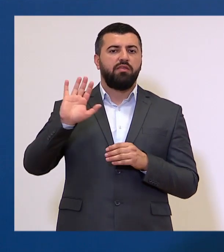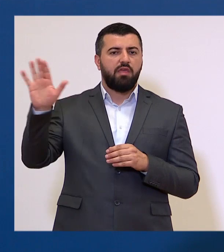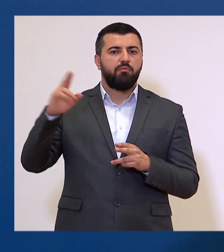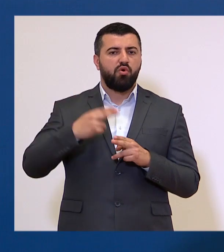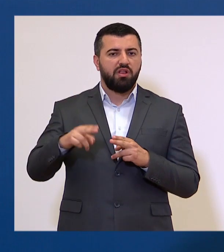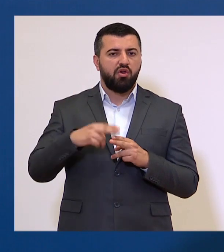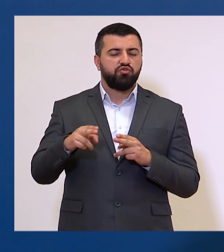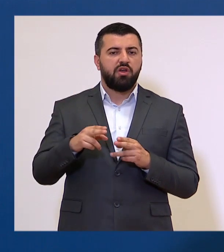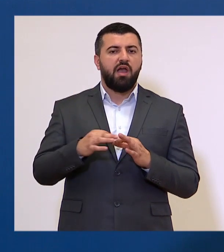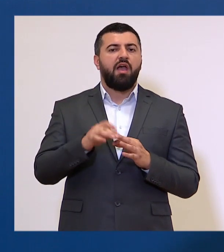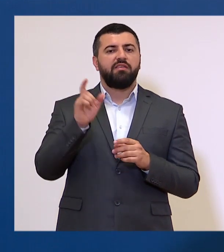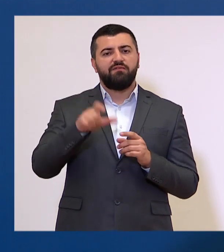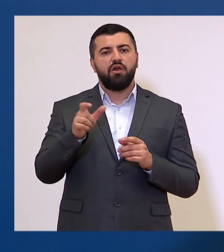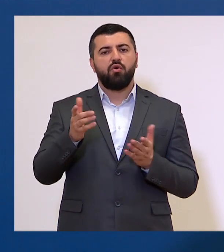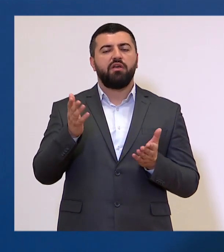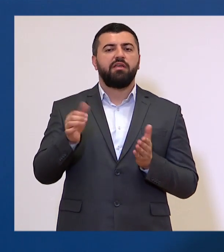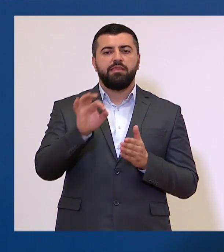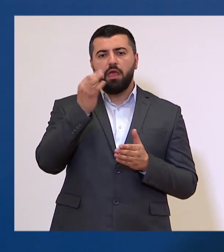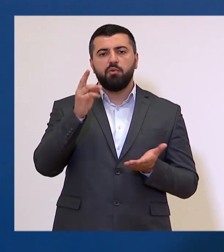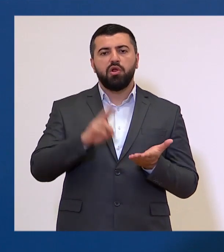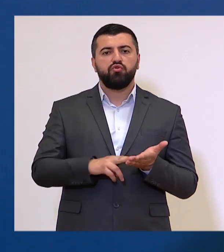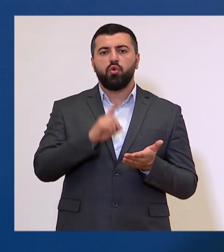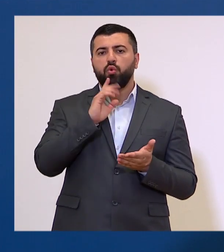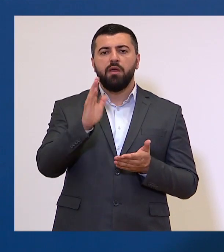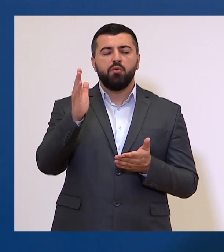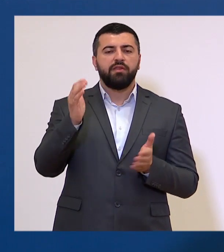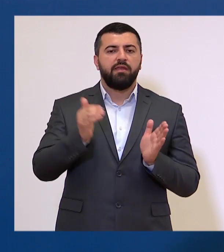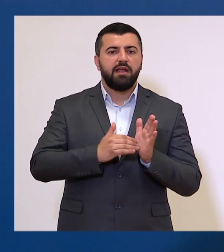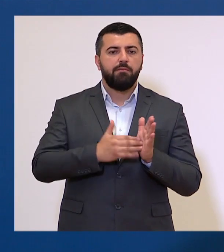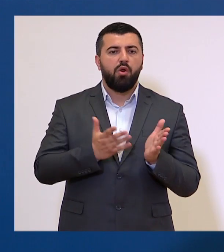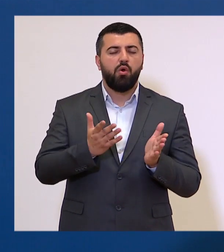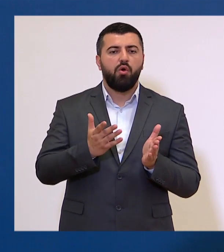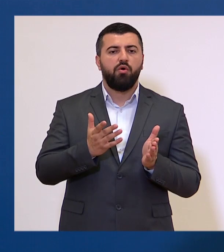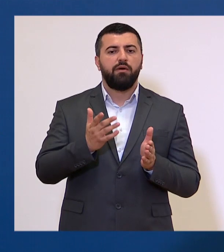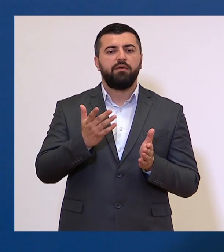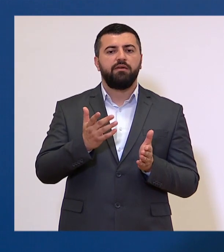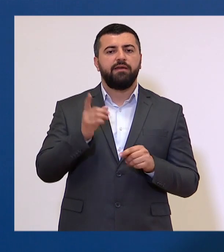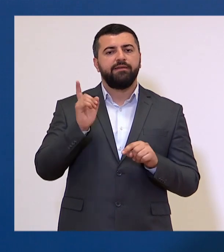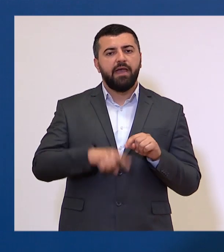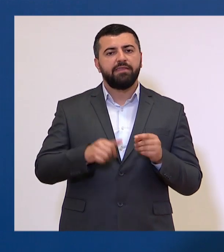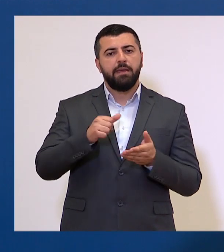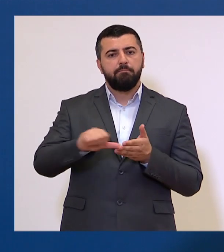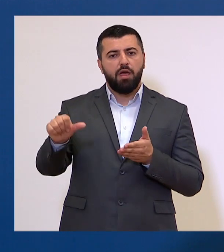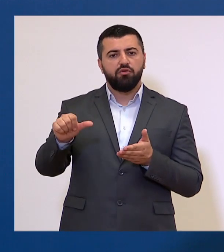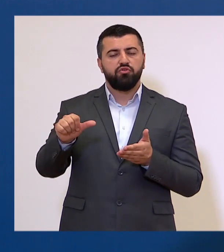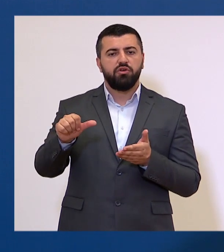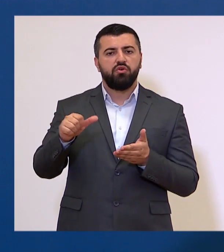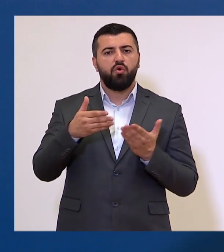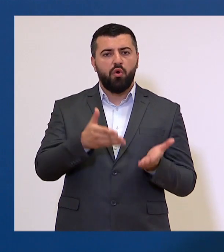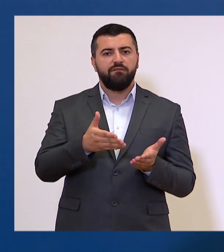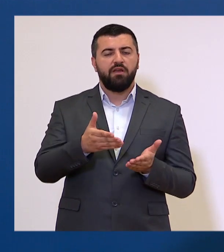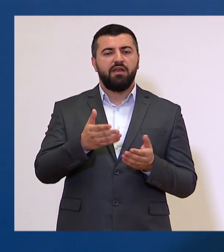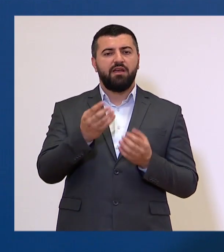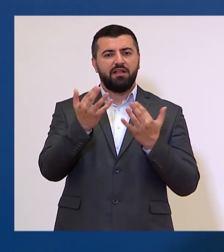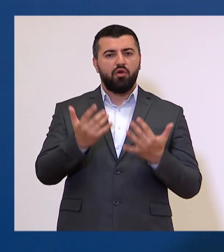tamo riješi, a svakako svako rešenje koje bude zahtijevalo ili bude predviđalo da se kazne uplaćuju na ovaj